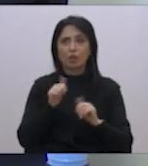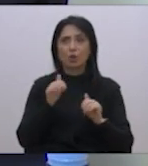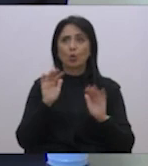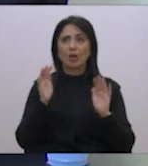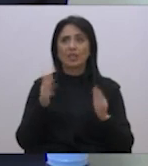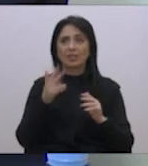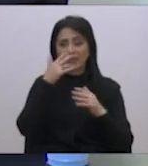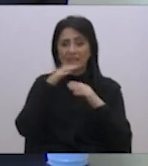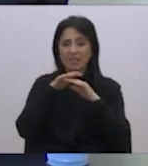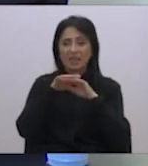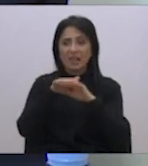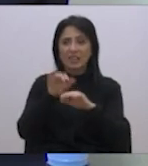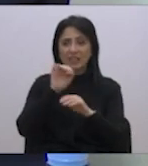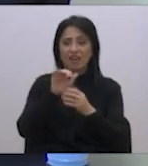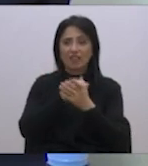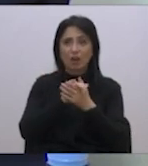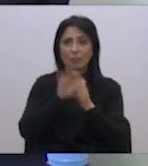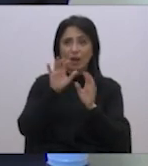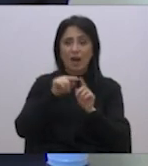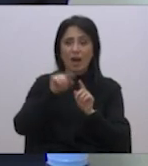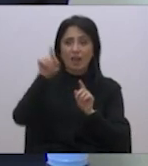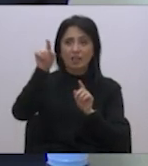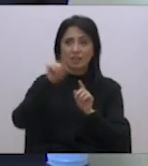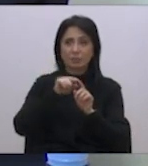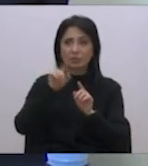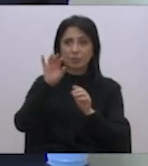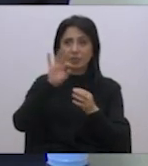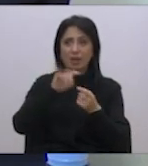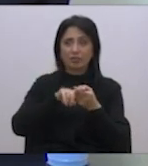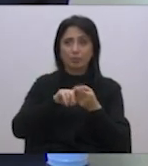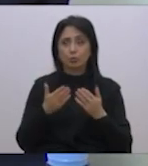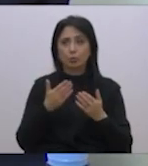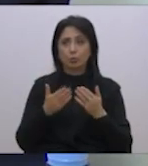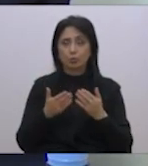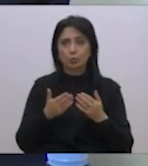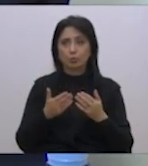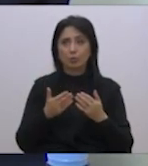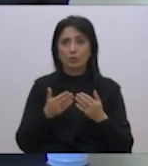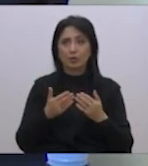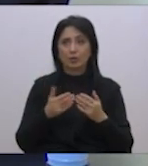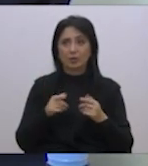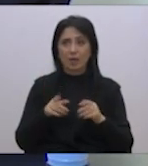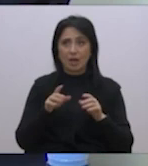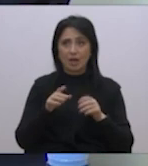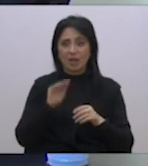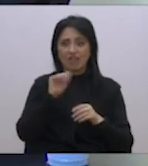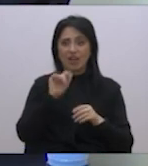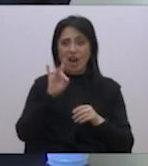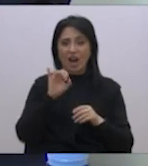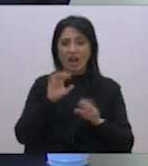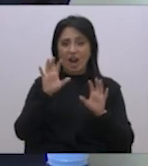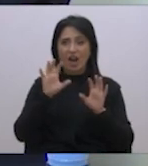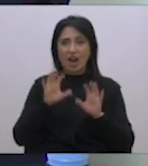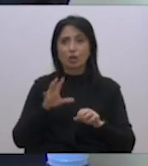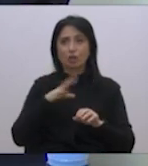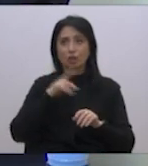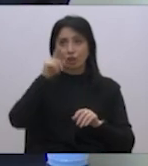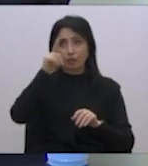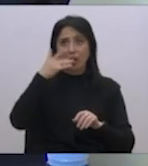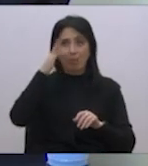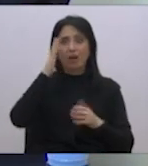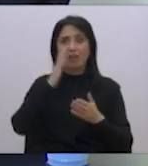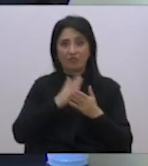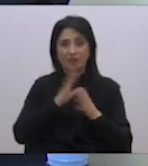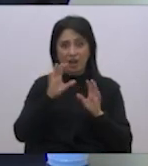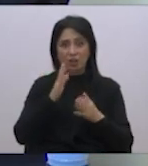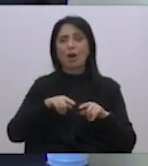xteba integrația euro cafșiris canon de blubastan da cafșire bi tu. Mara scanoni, cei de la Europa și Icos, da, americani și erdeu,